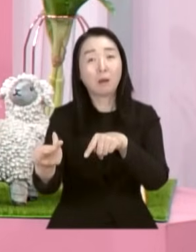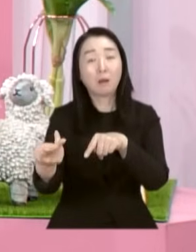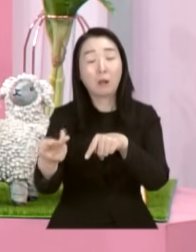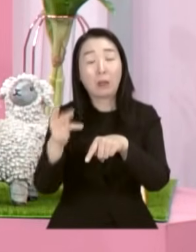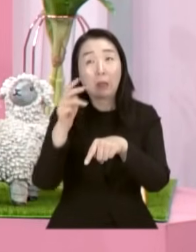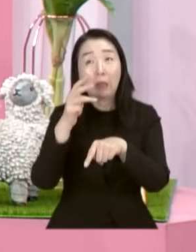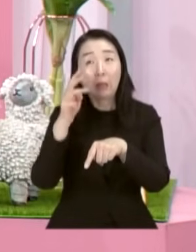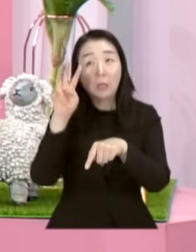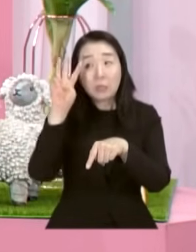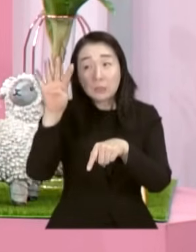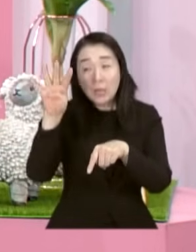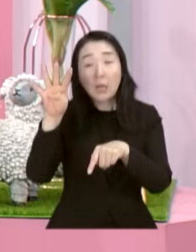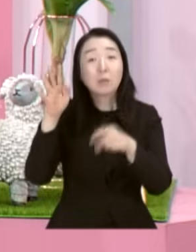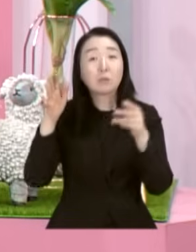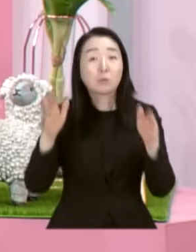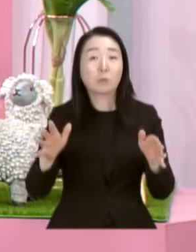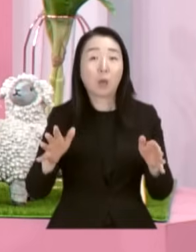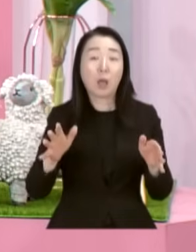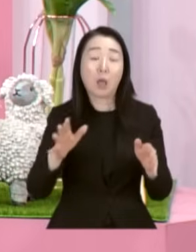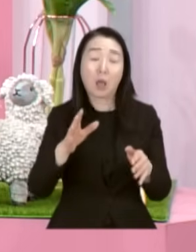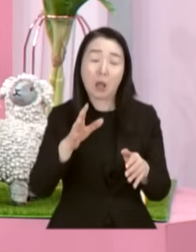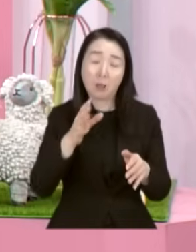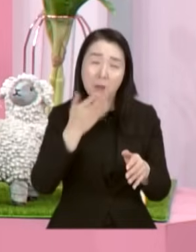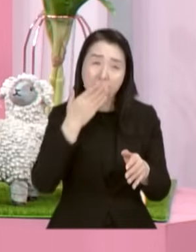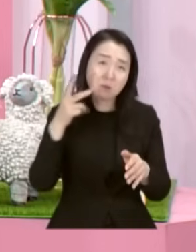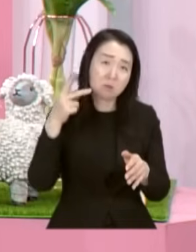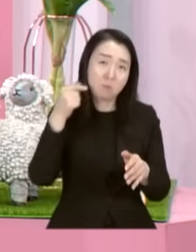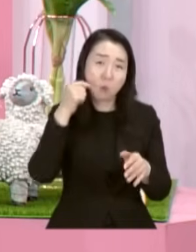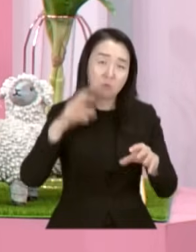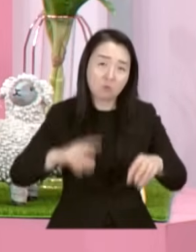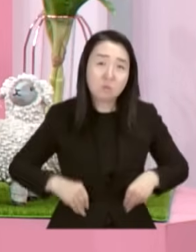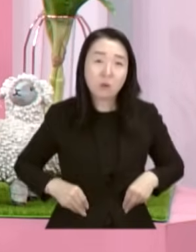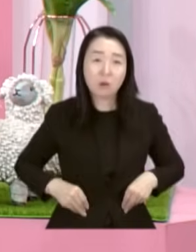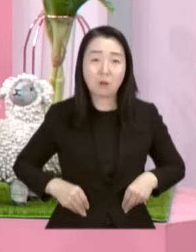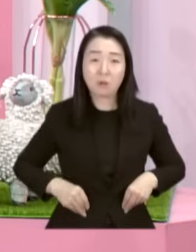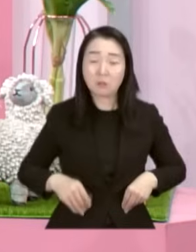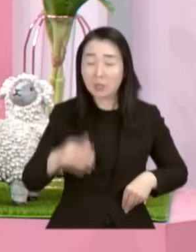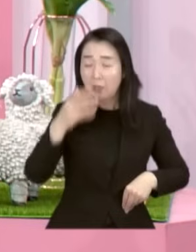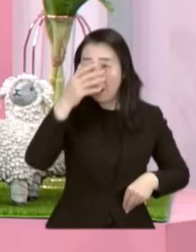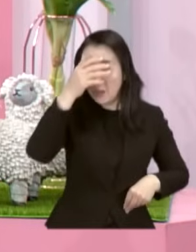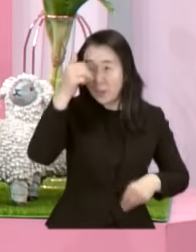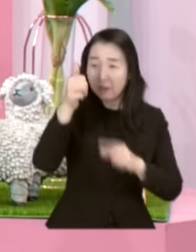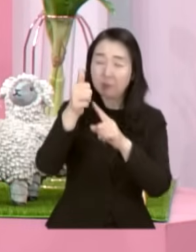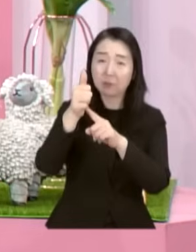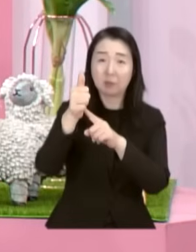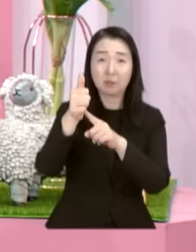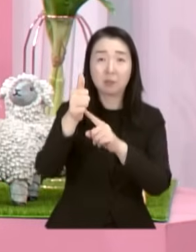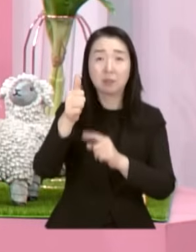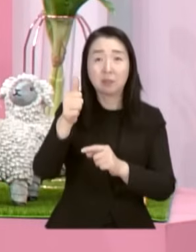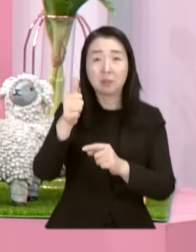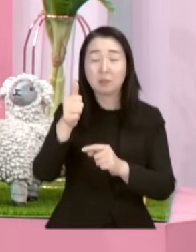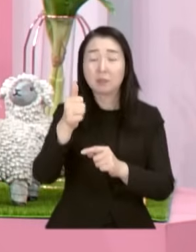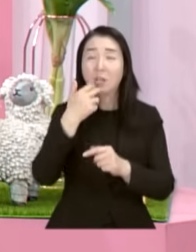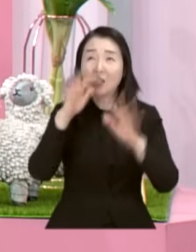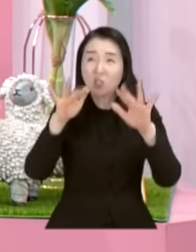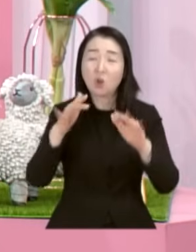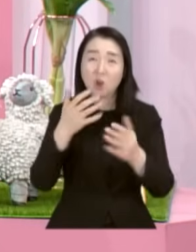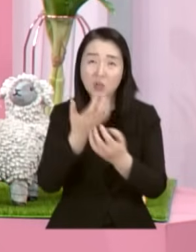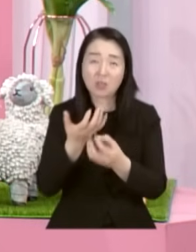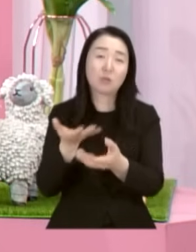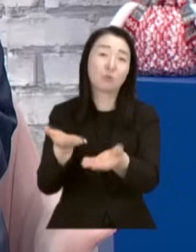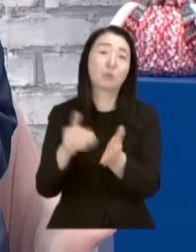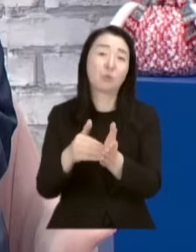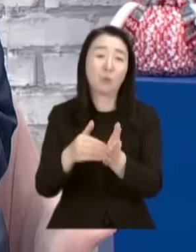굶었어요. 그분에게 제가 설렁탕을 대접했어요. 아니 그